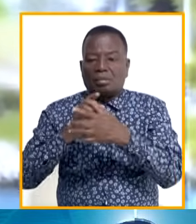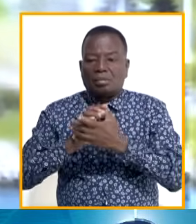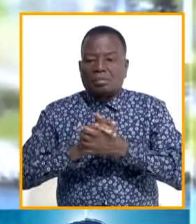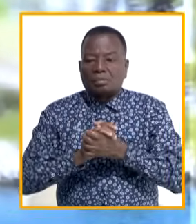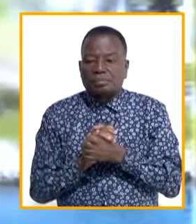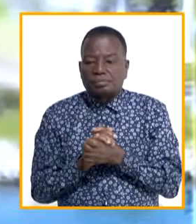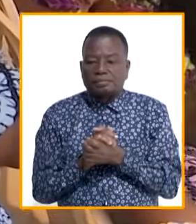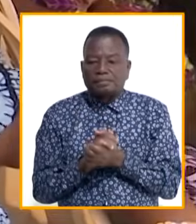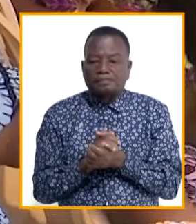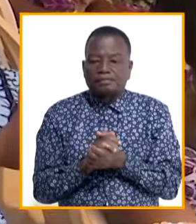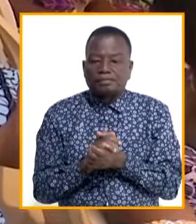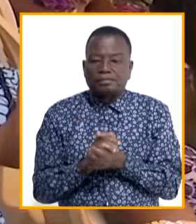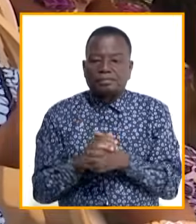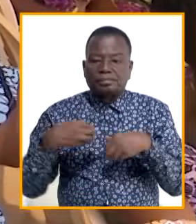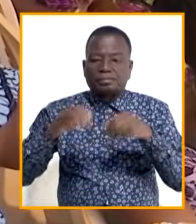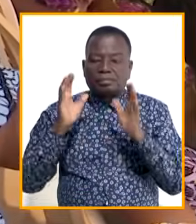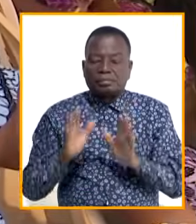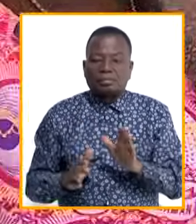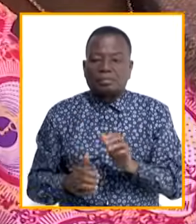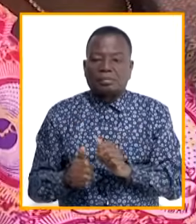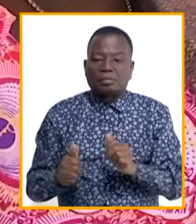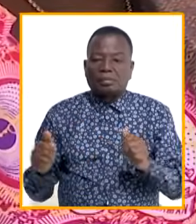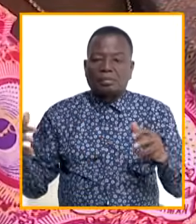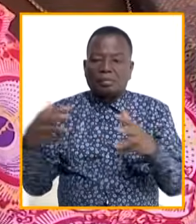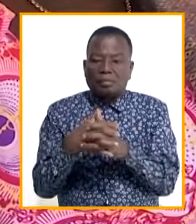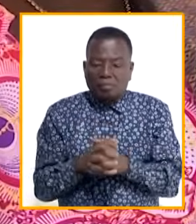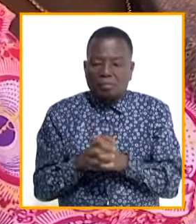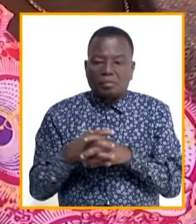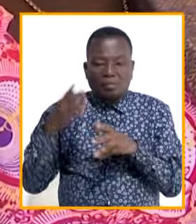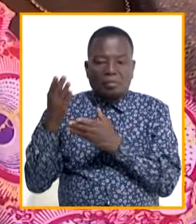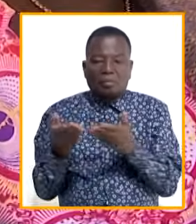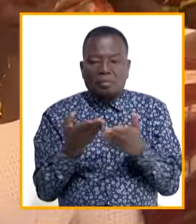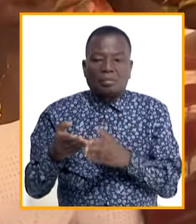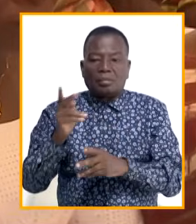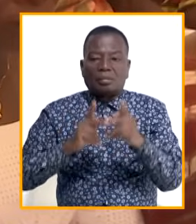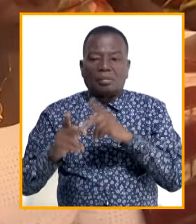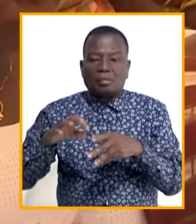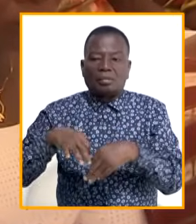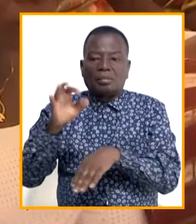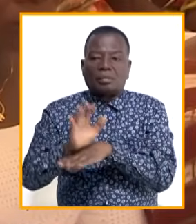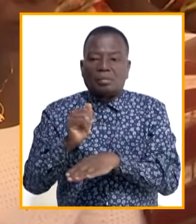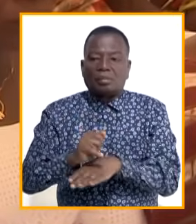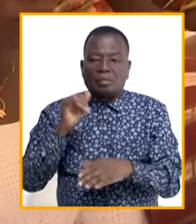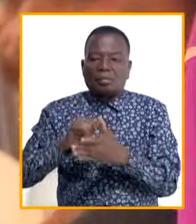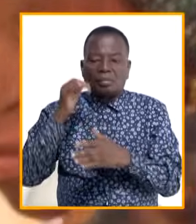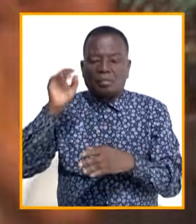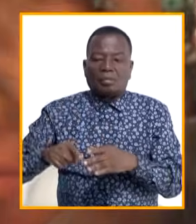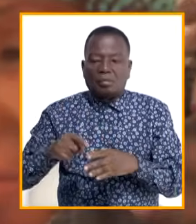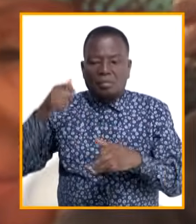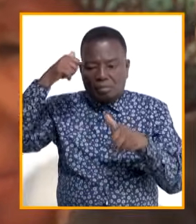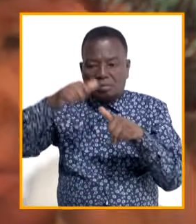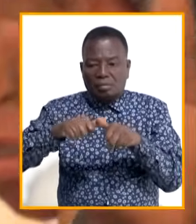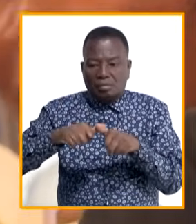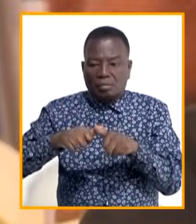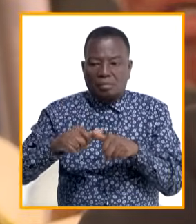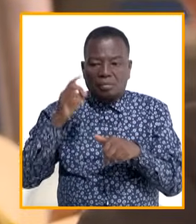Weah. Des commerçantes plus unies pour servir les populations de Côte d'Ivoire. C'est ce qu'il faut retenir